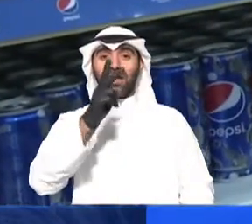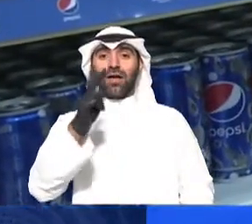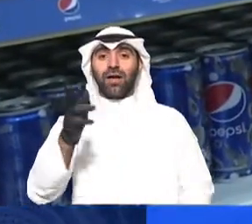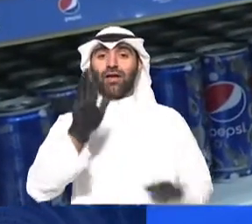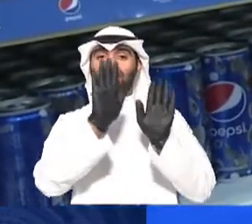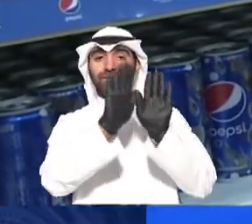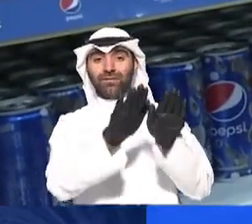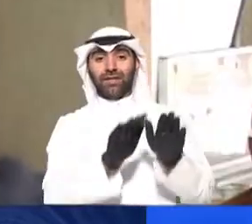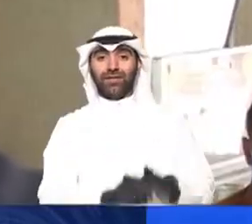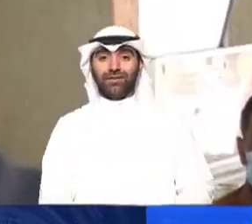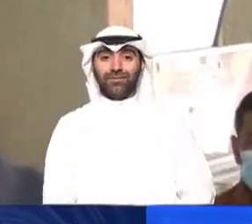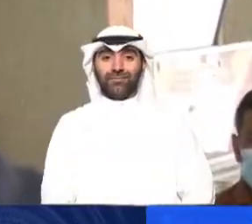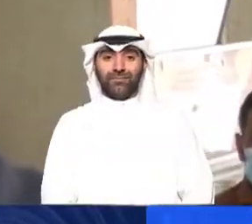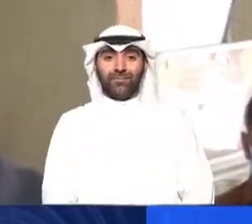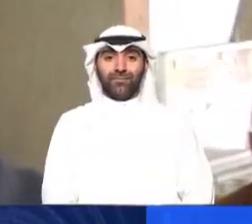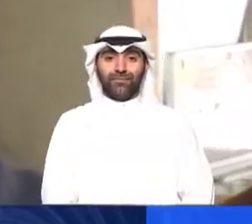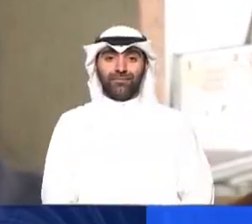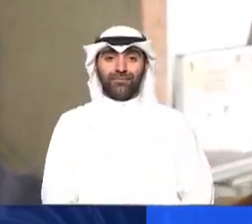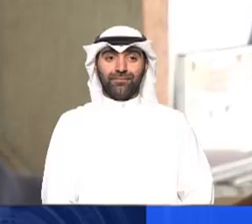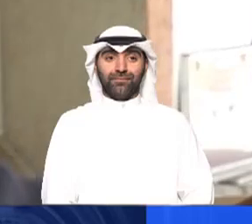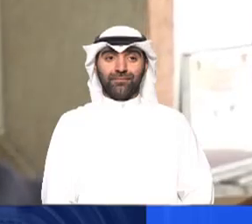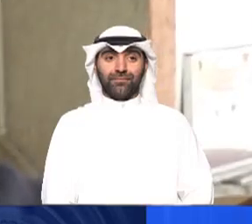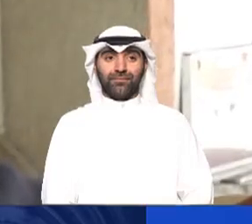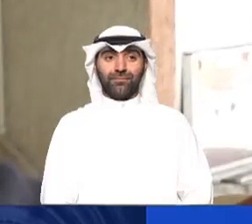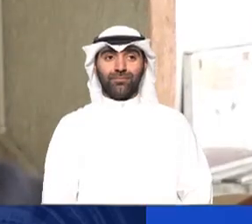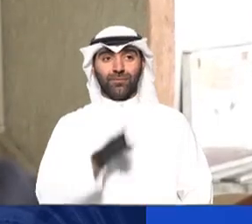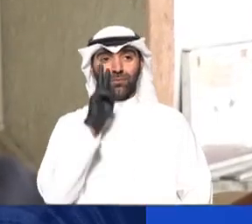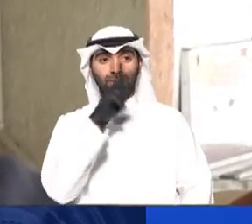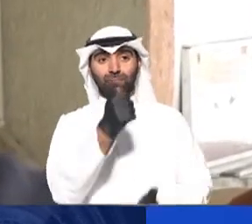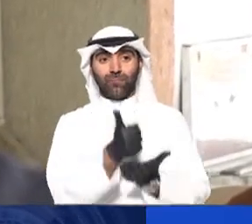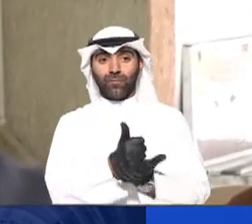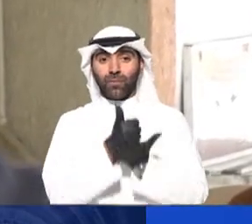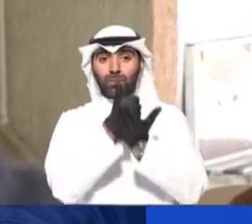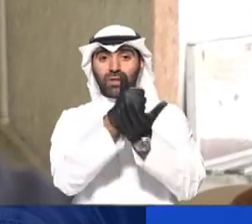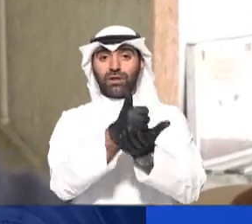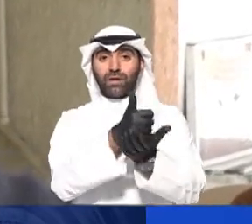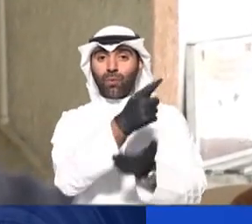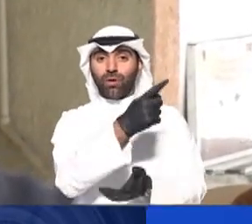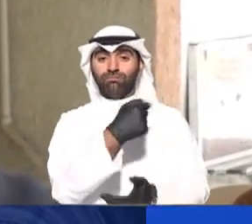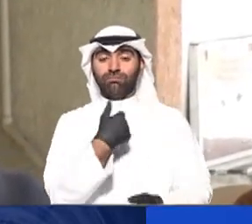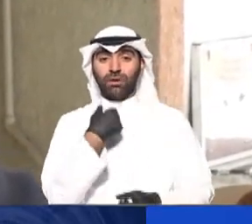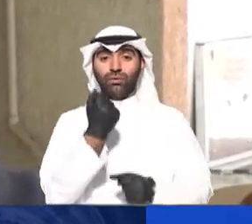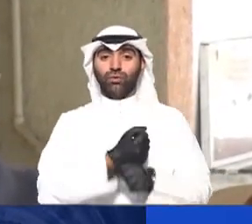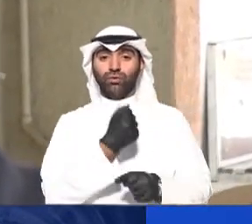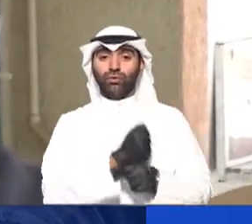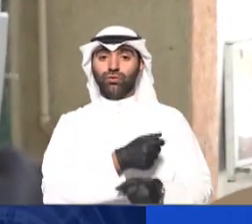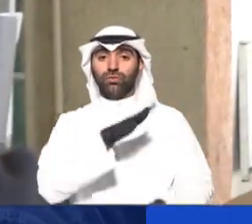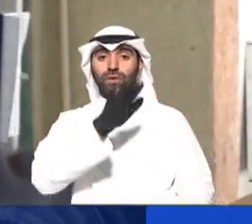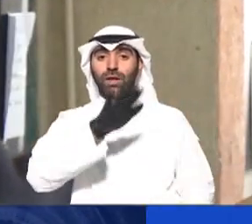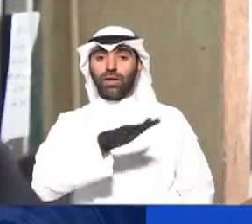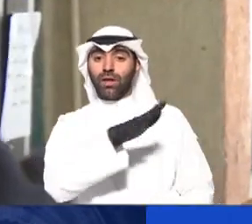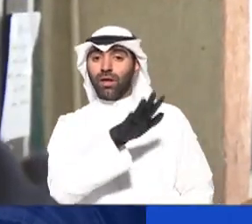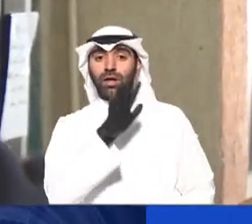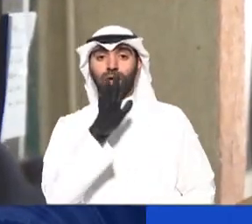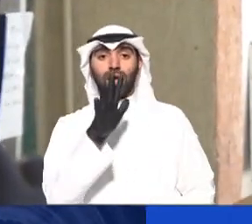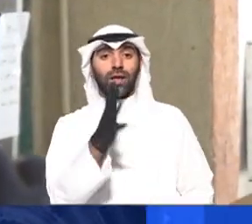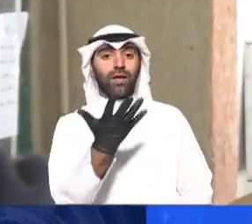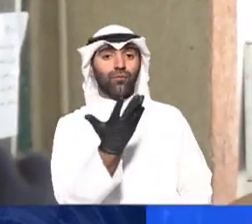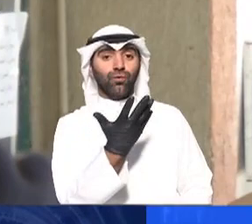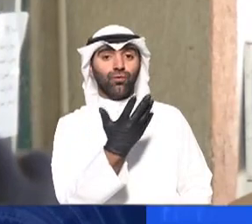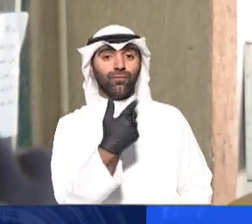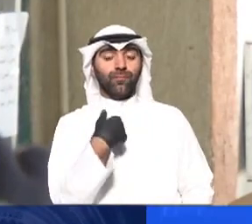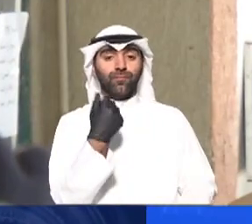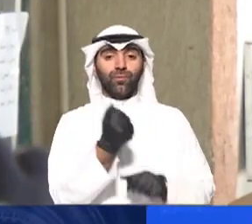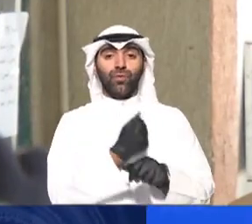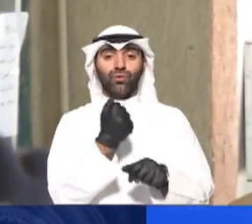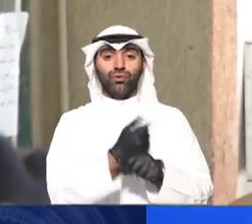الحظر الكلي. دورنا هنا تنظيم دخول الأشخاص إلى رواد الجمعية إلى